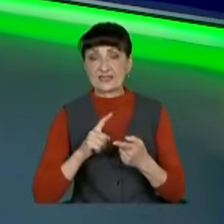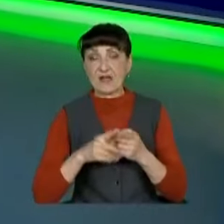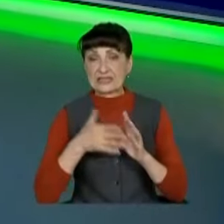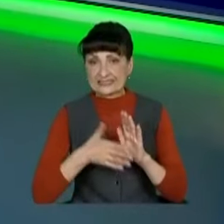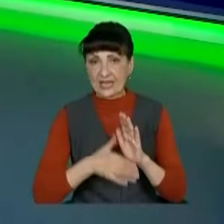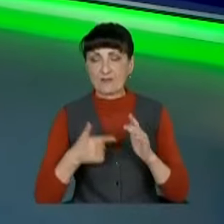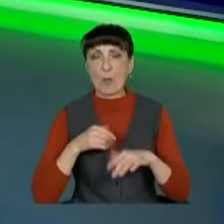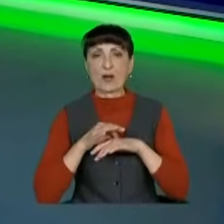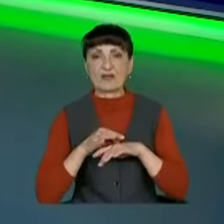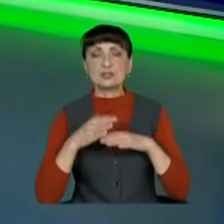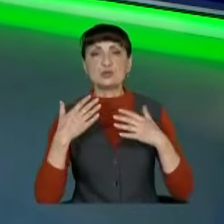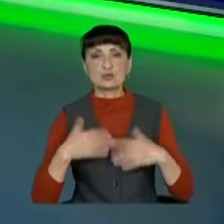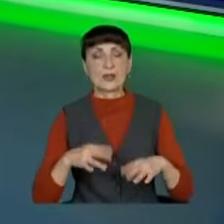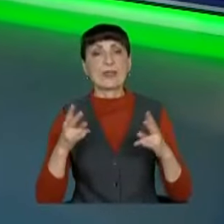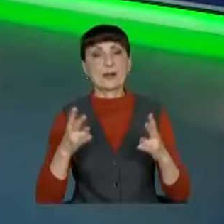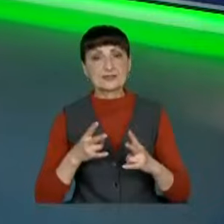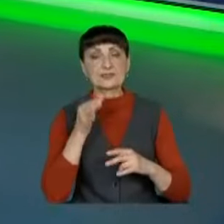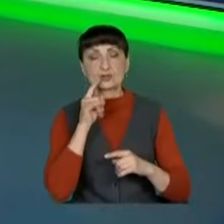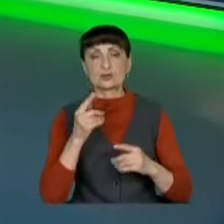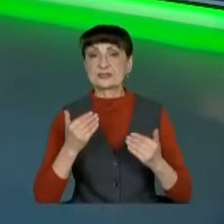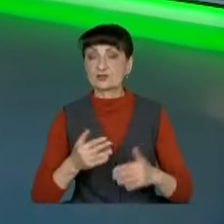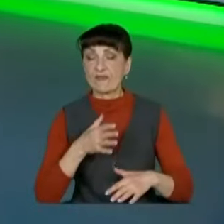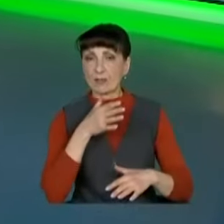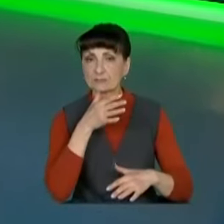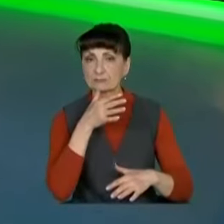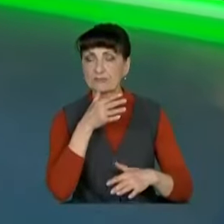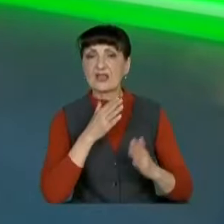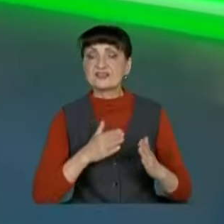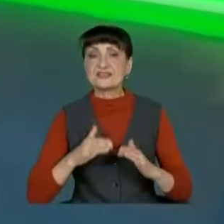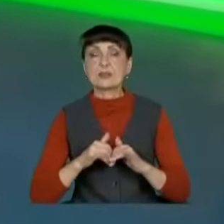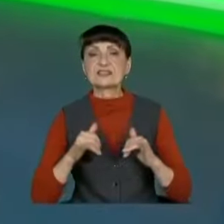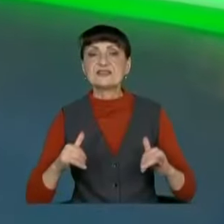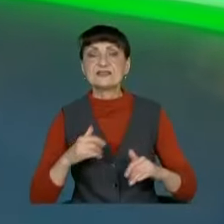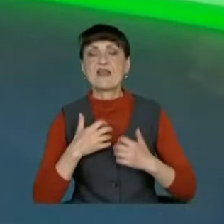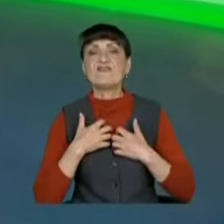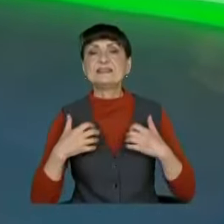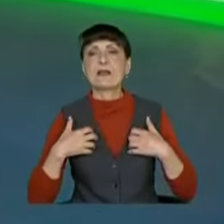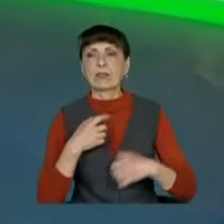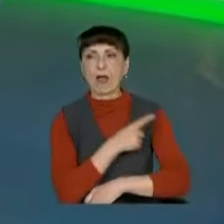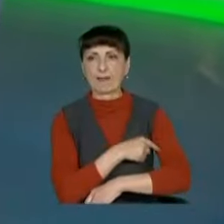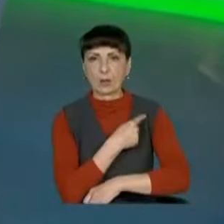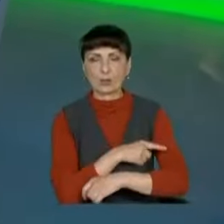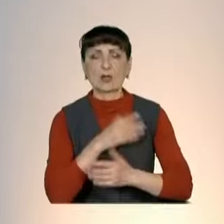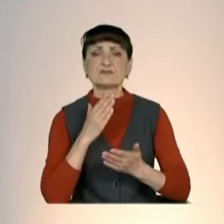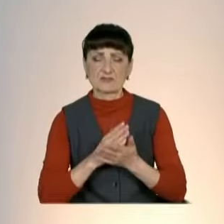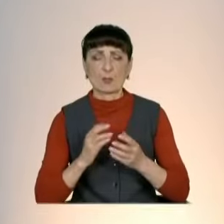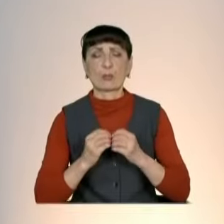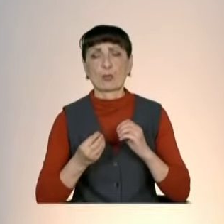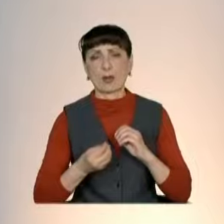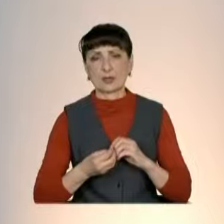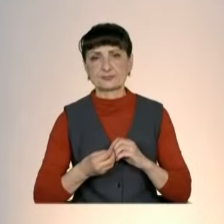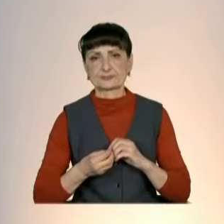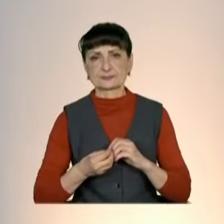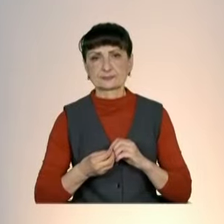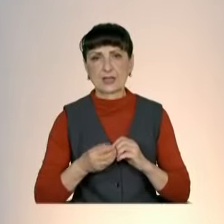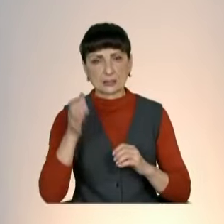мы проводили, в частности, необходимо отметить, что в настоящее время в системе развития ветеринарной науки существуют определенные проблемы. Ну, одна